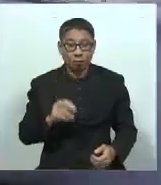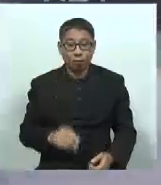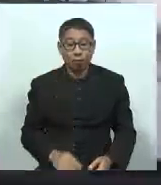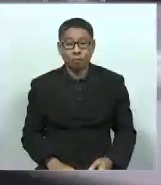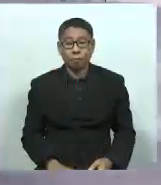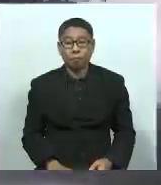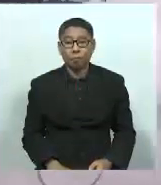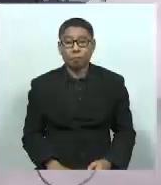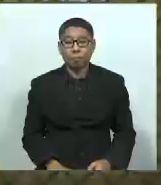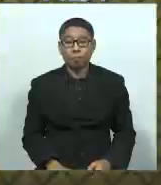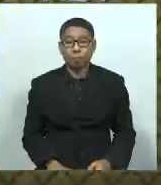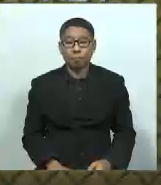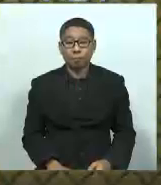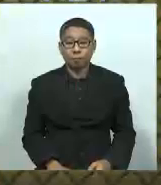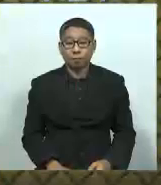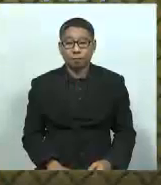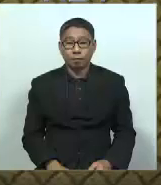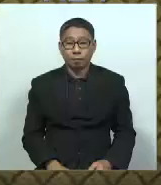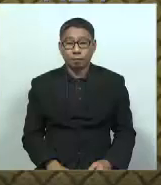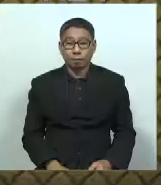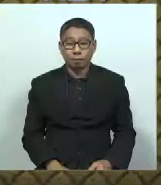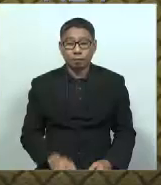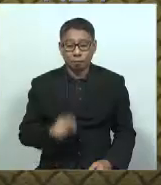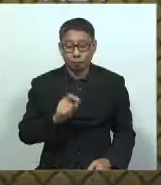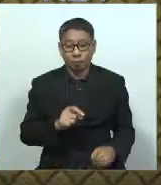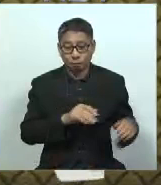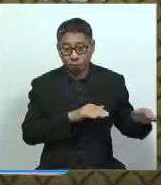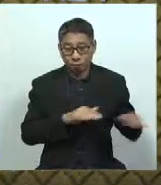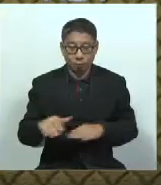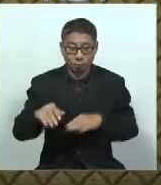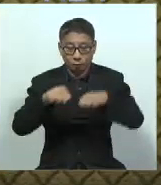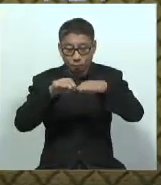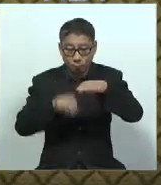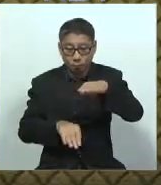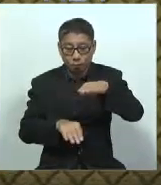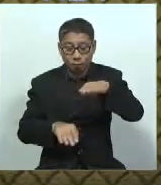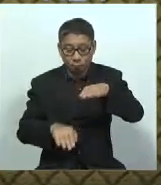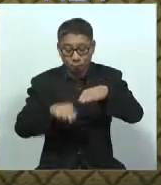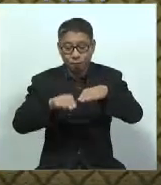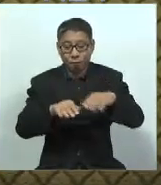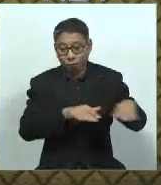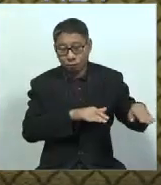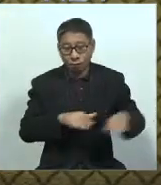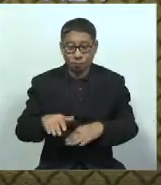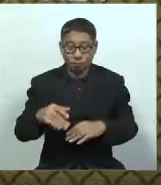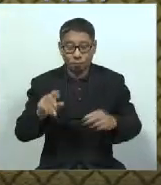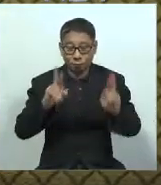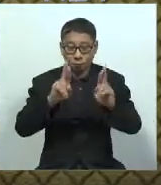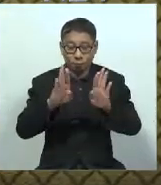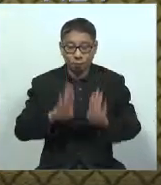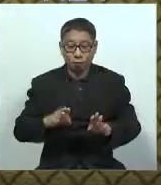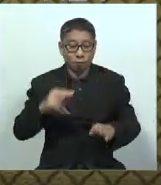ค่ะ ท่อระบายน้ำต่างพร้อมเราพร่องน้ำพร้อมระบบที่จะสูบน้ำพร้อมไฟพร้อม